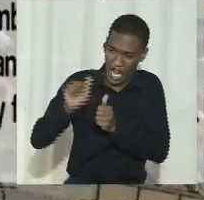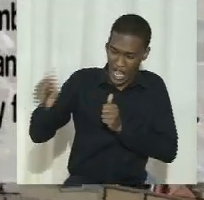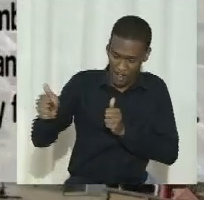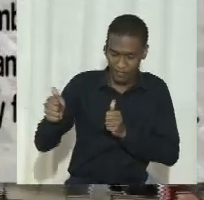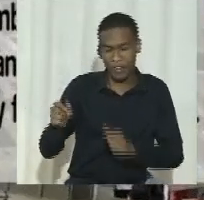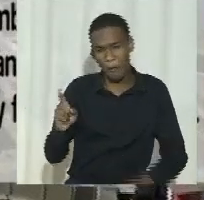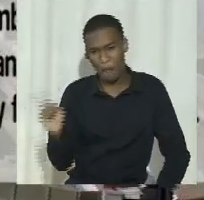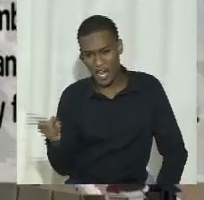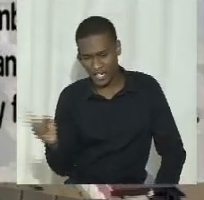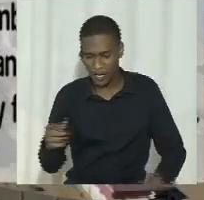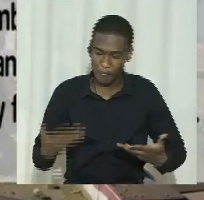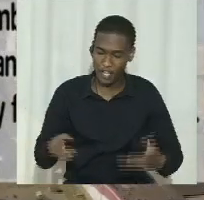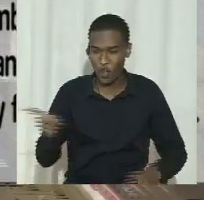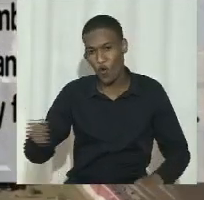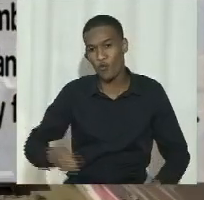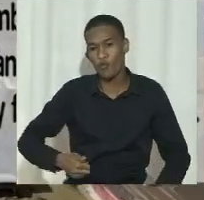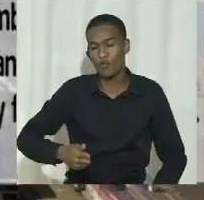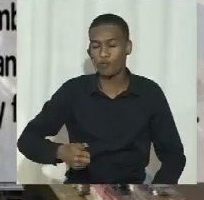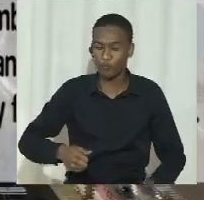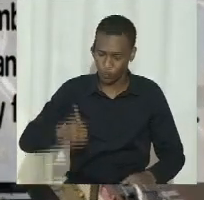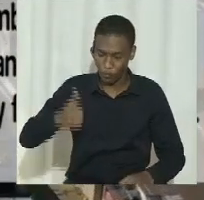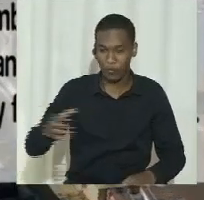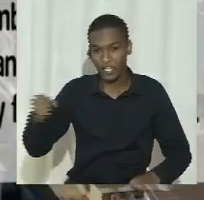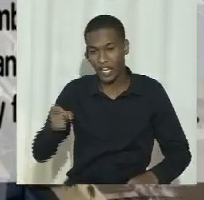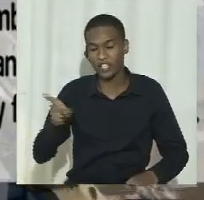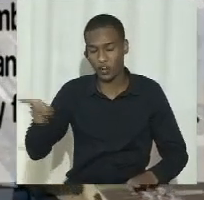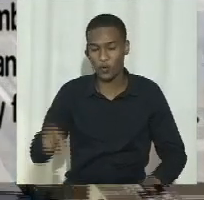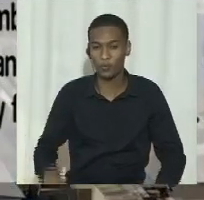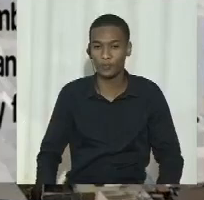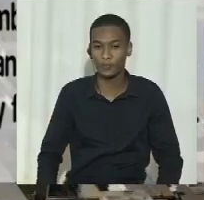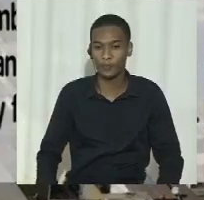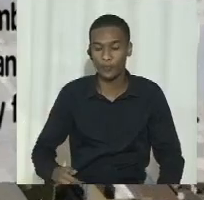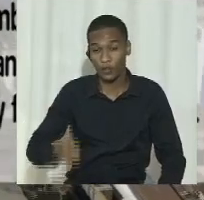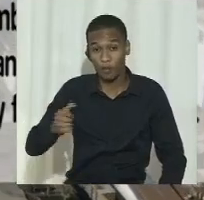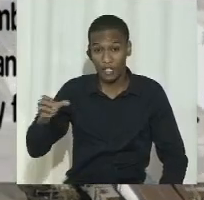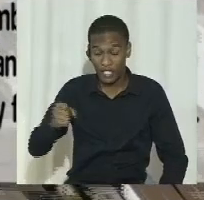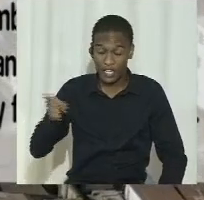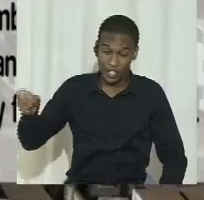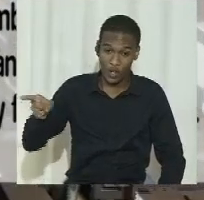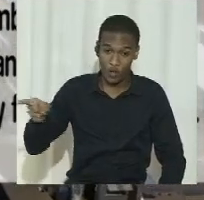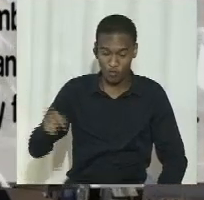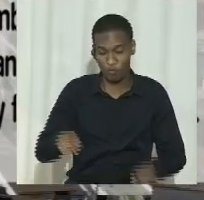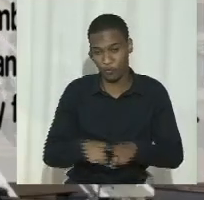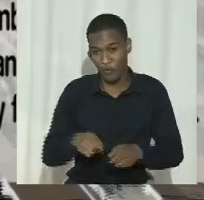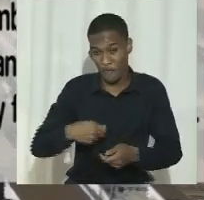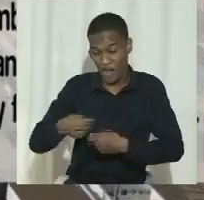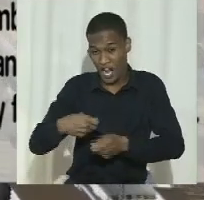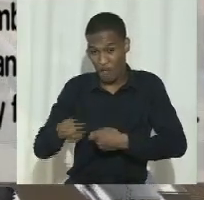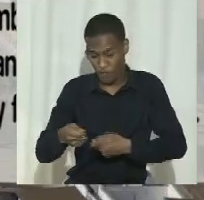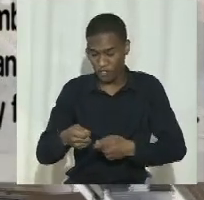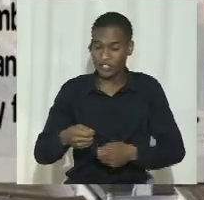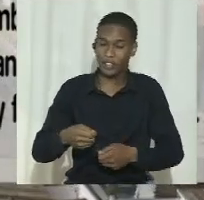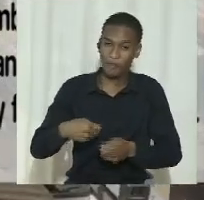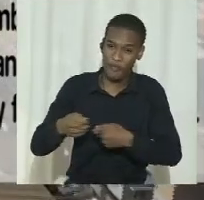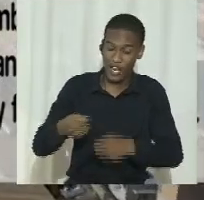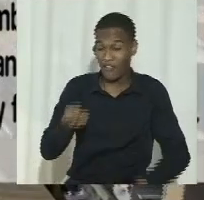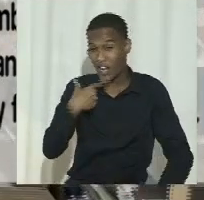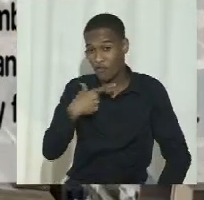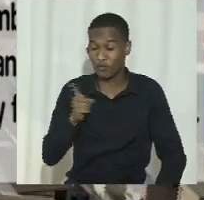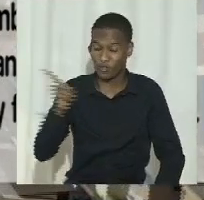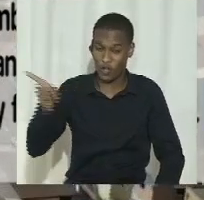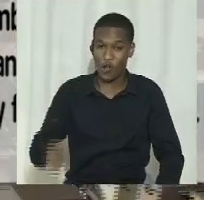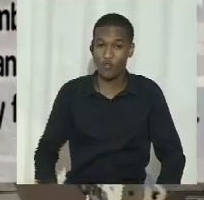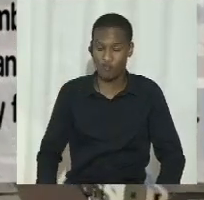dinika ny fanaovan'ny ministeran'ny fahasalamana ny ministeran'ny varotra ary ny olafitry ny mpivarotra fanafody dia isy